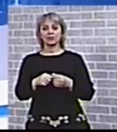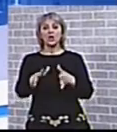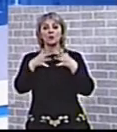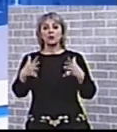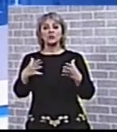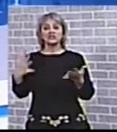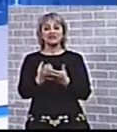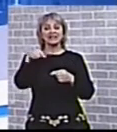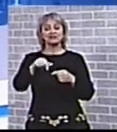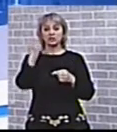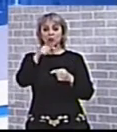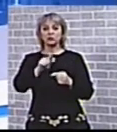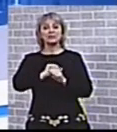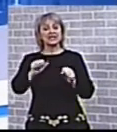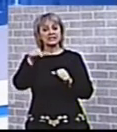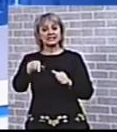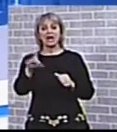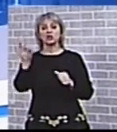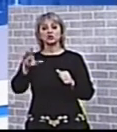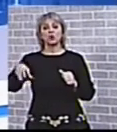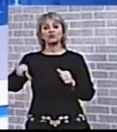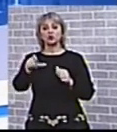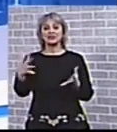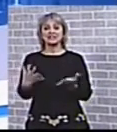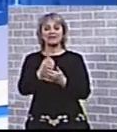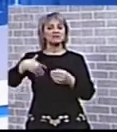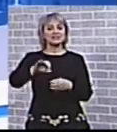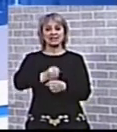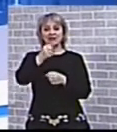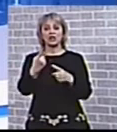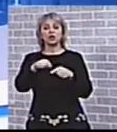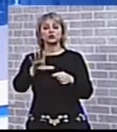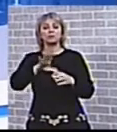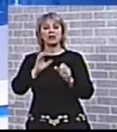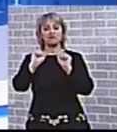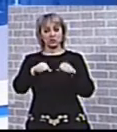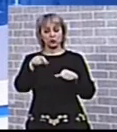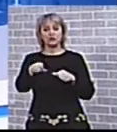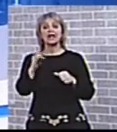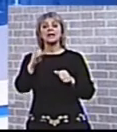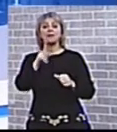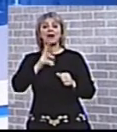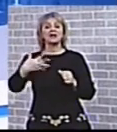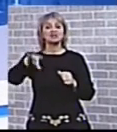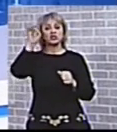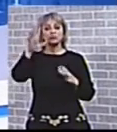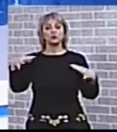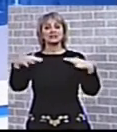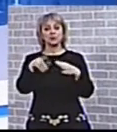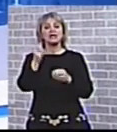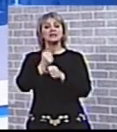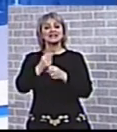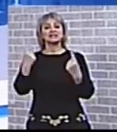Больше выиграть в этом году было нельзя. Ростов-Дон завоевал все трофеи, которые было возможно. И пока все чемпионки в сборе,